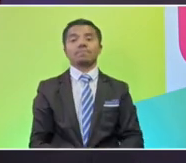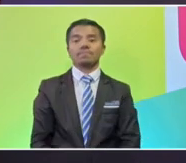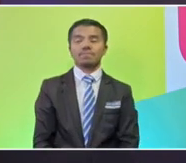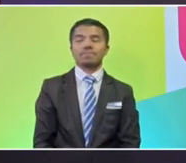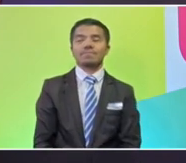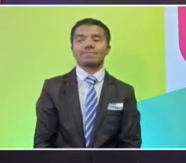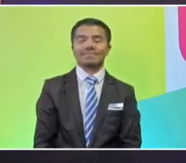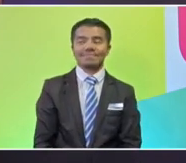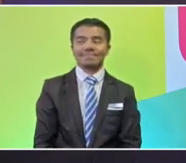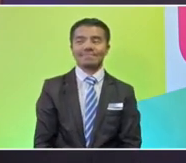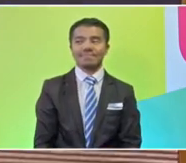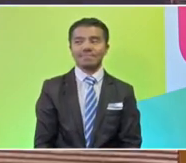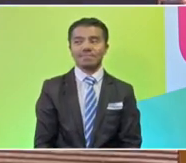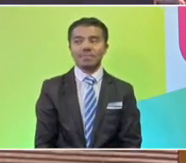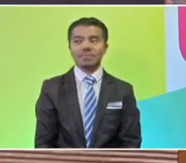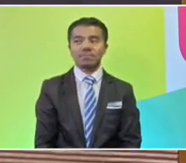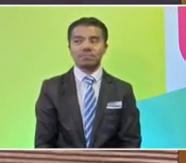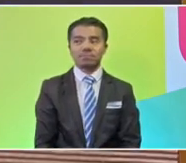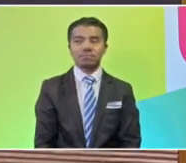di atas